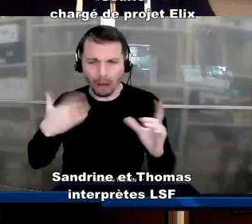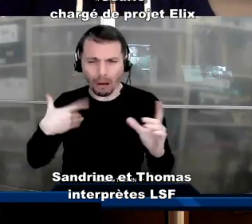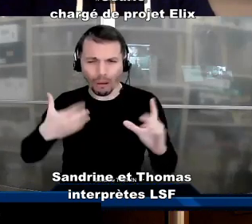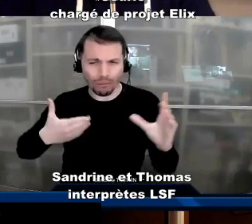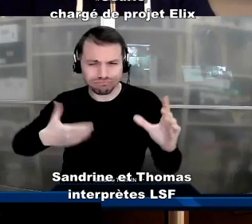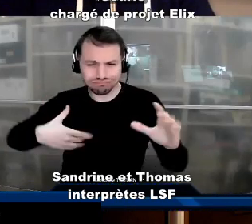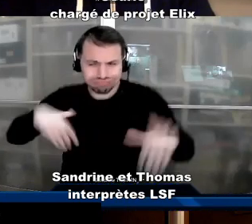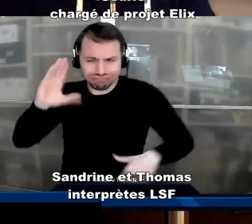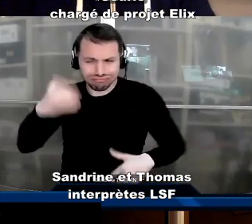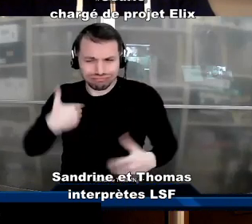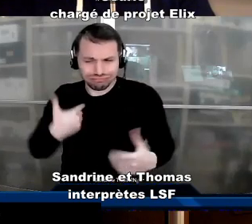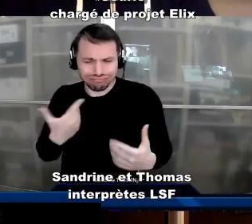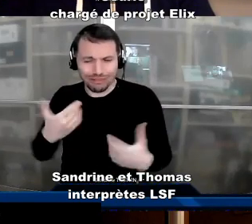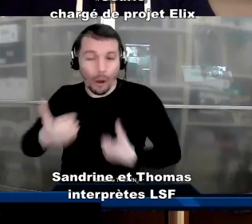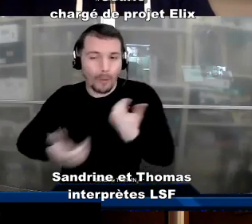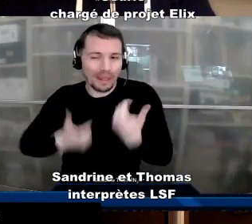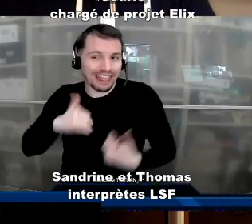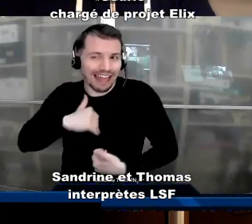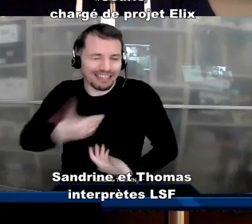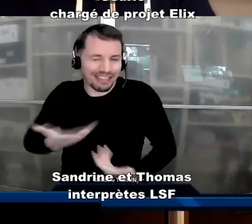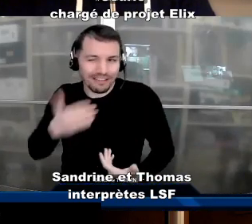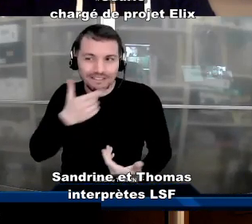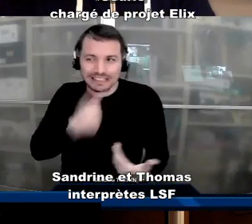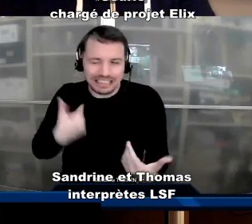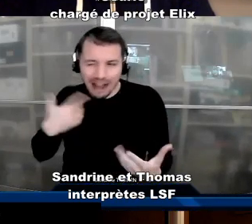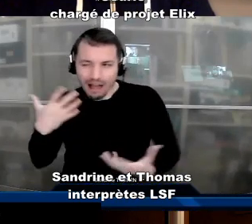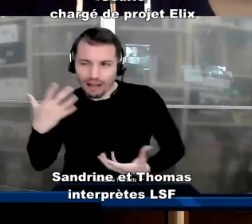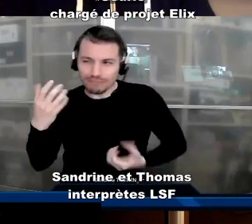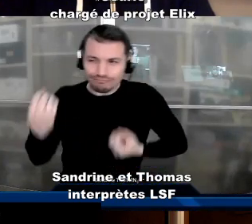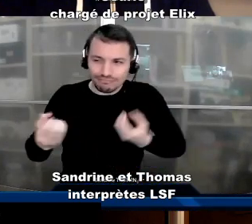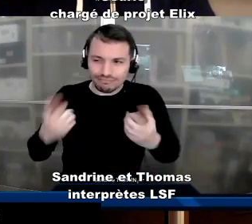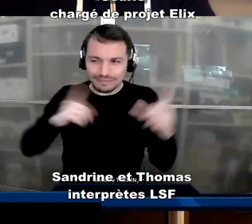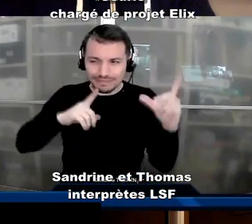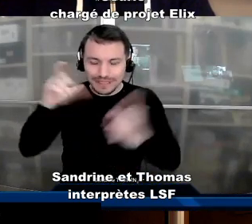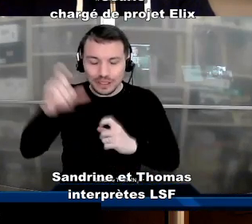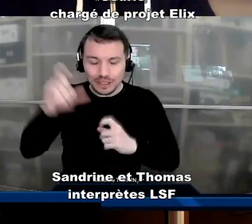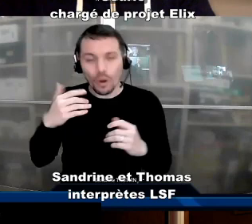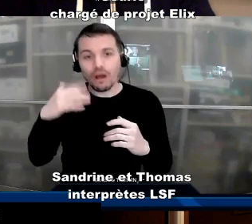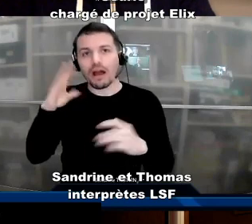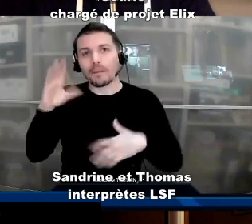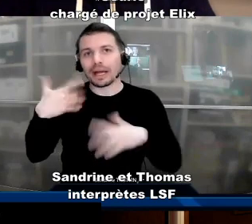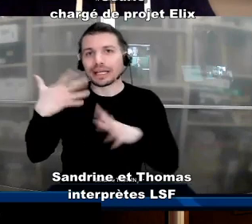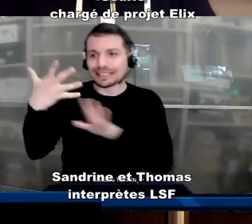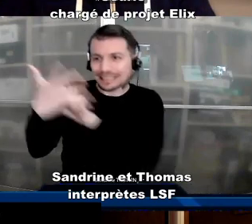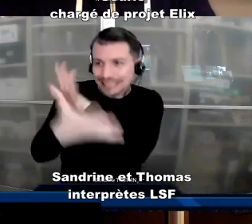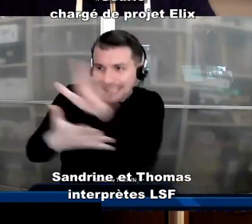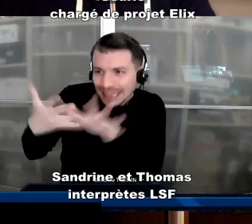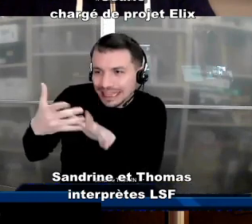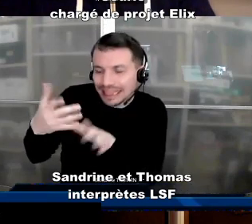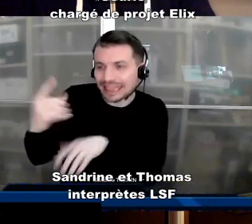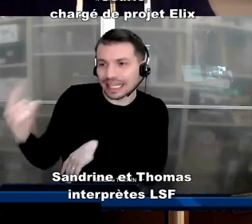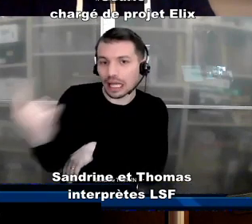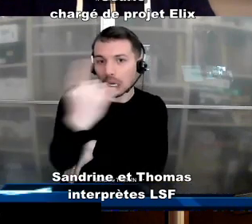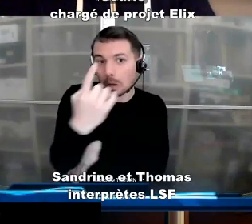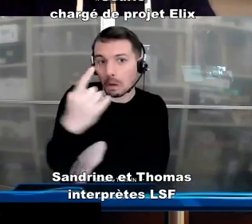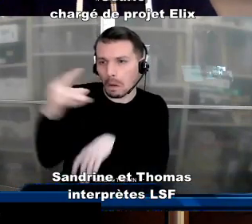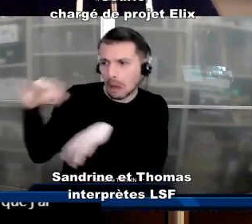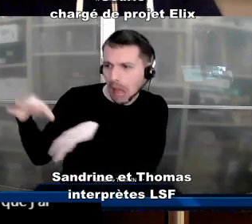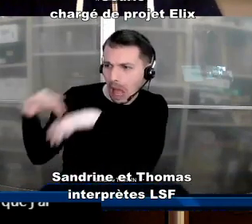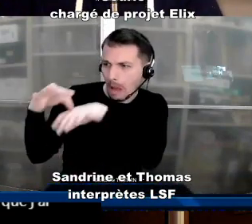puis voilà, j'ai commencé à apprendre un peu la langue des signes. Et puis ce comédien était accompagné d'une